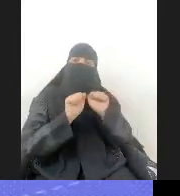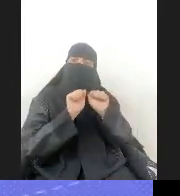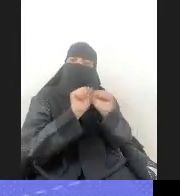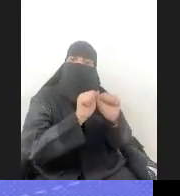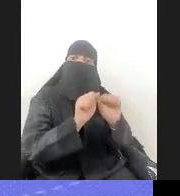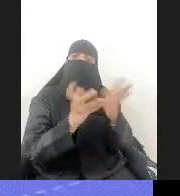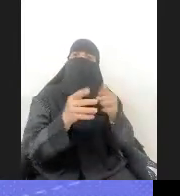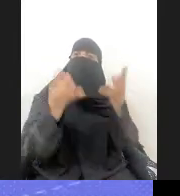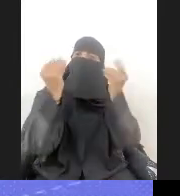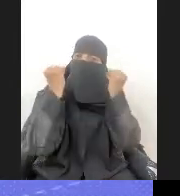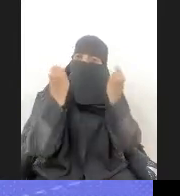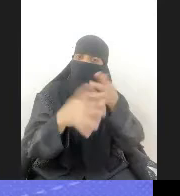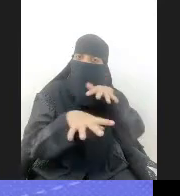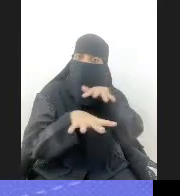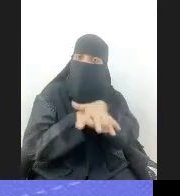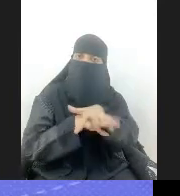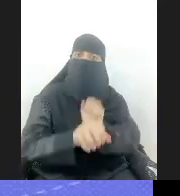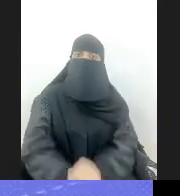بالتعلم المدمج.